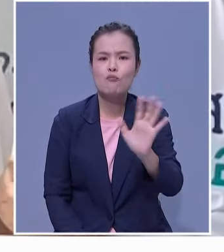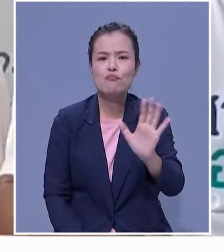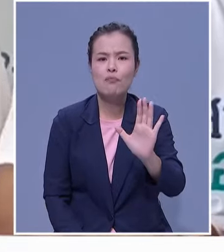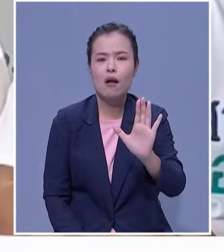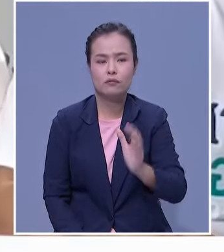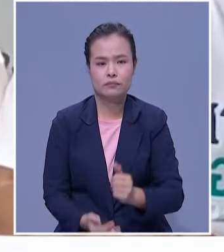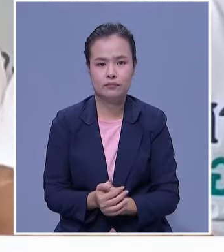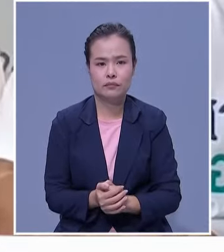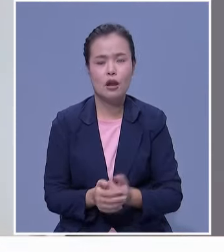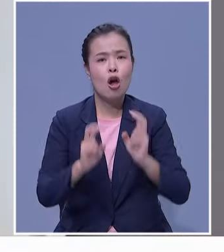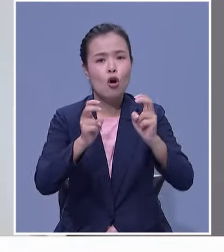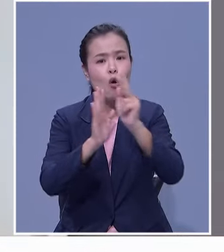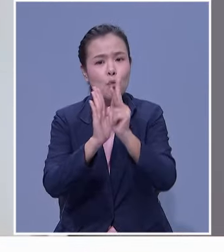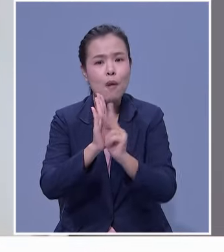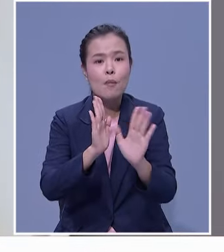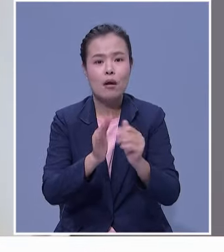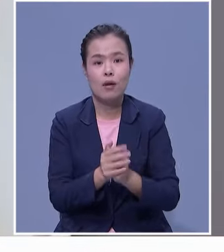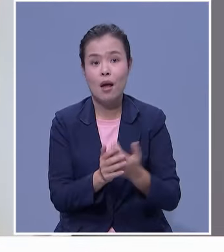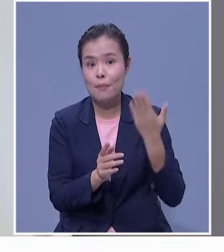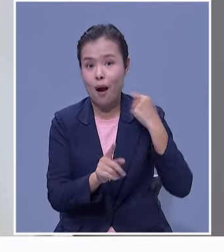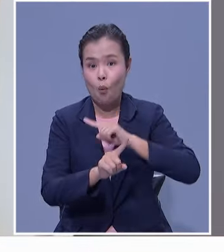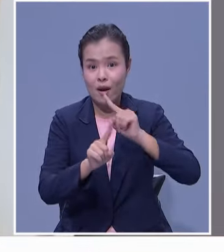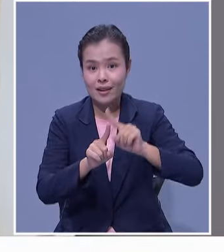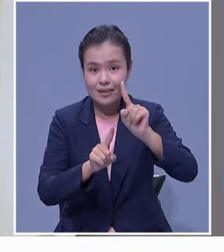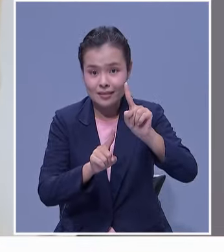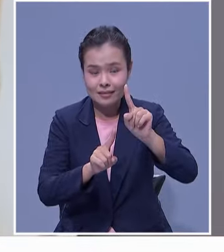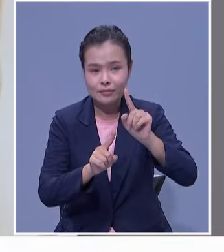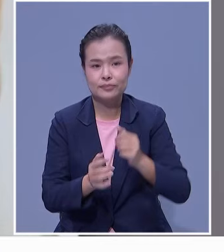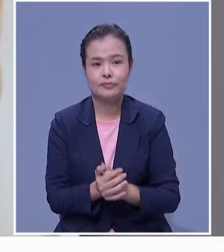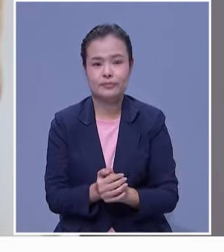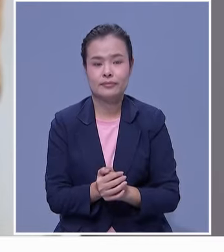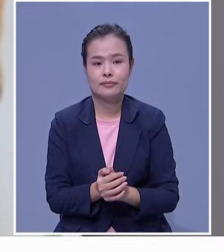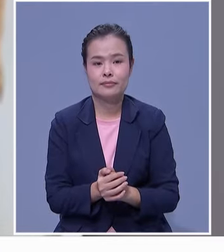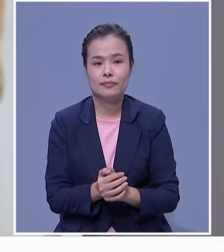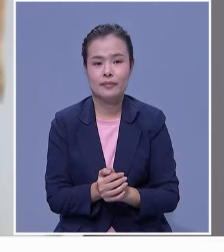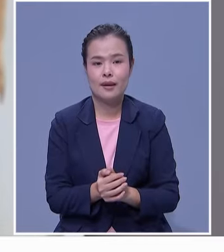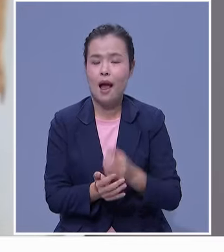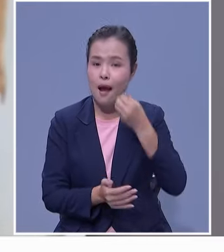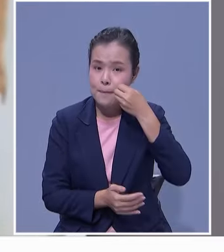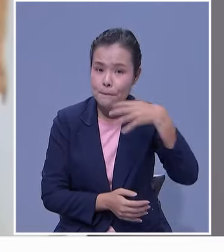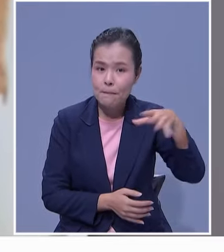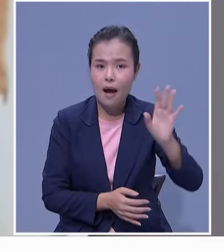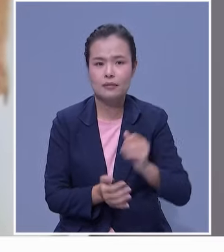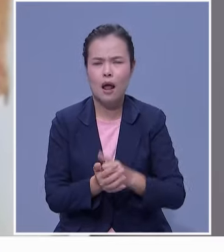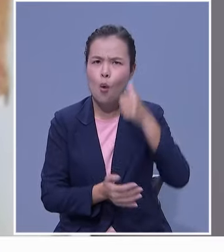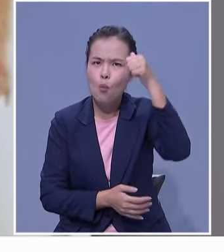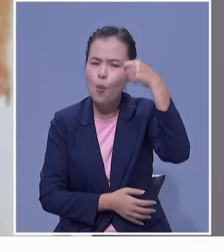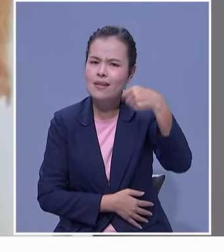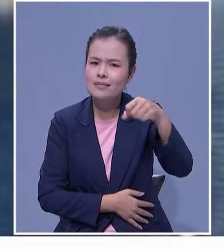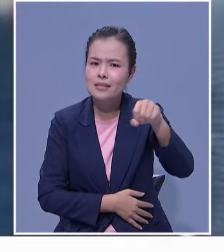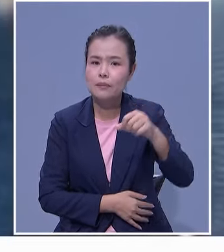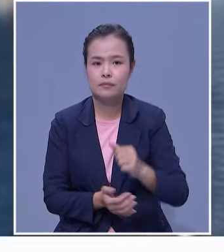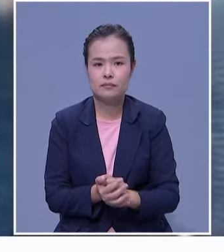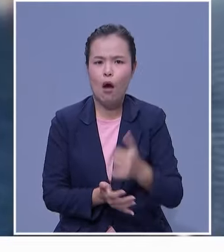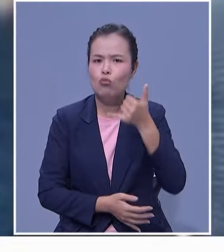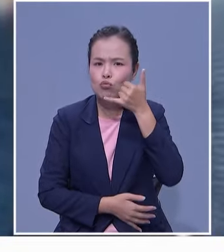องคดีเรื่องอะไรตั้งแต่วันที่1จนถึงน้องออกโรงพยาบาล10กว่าวันไม่เคยโท